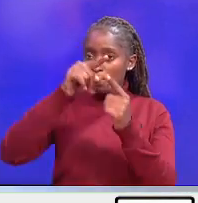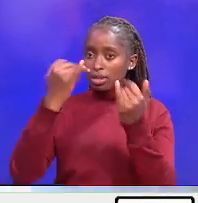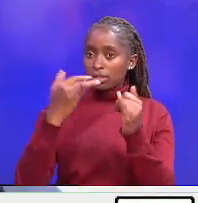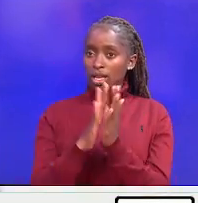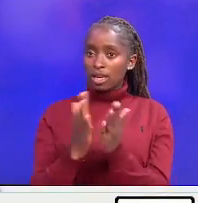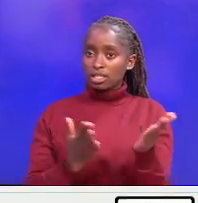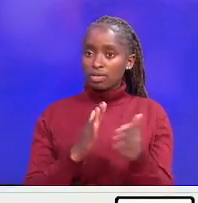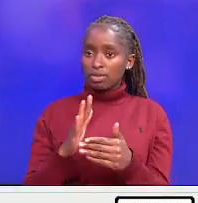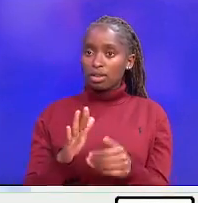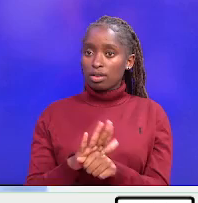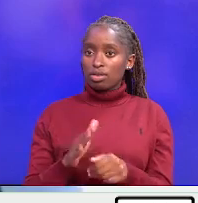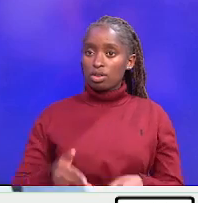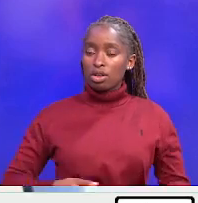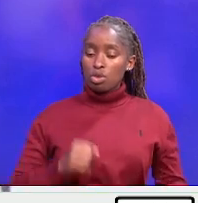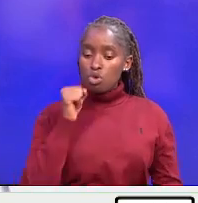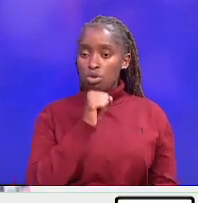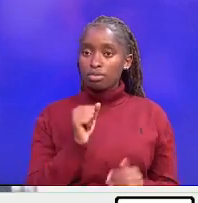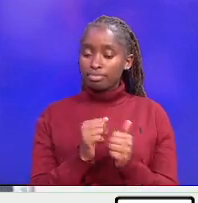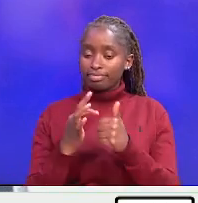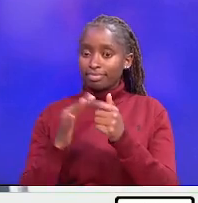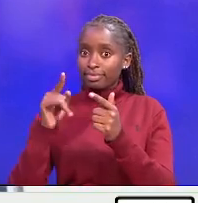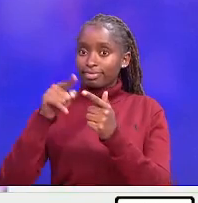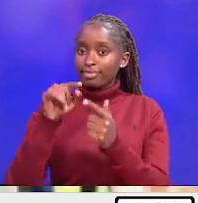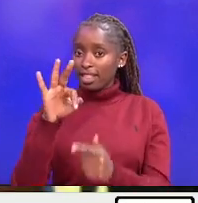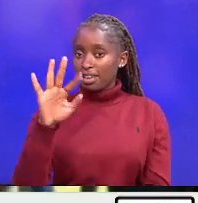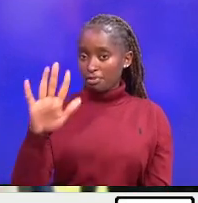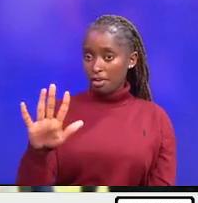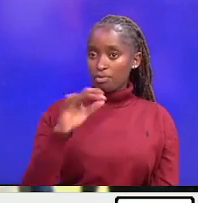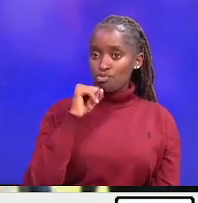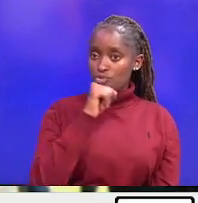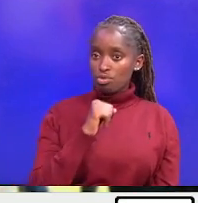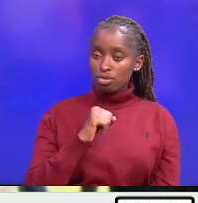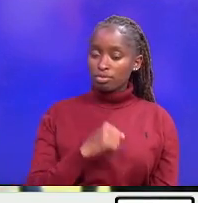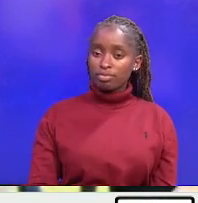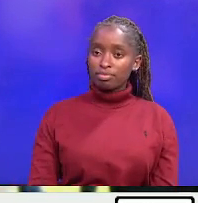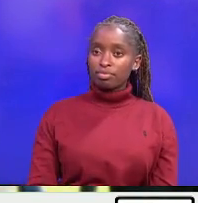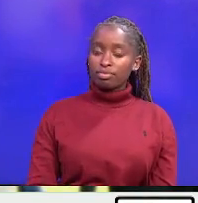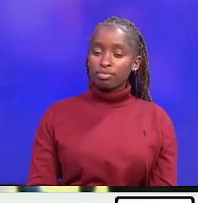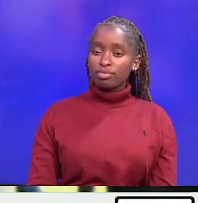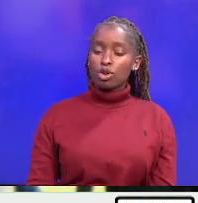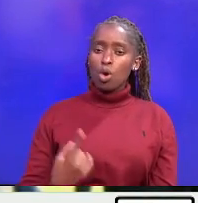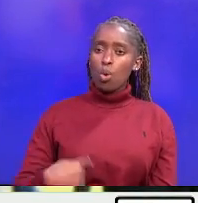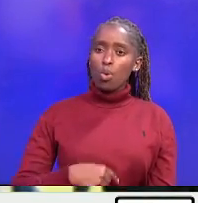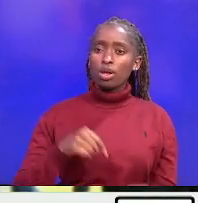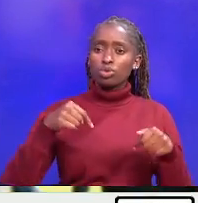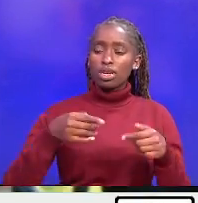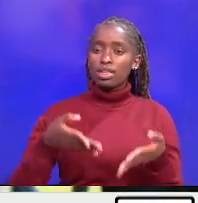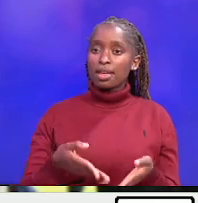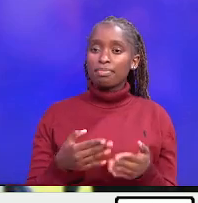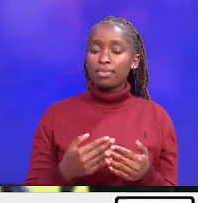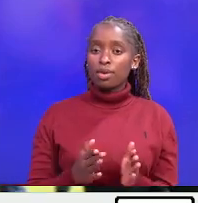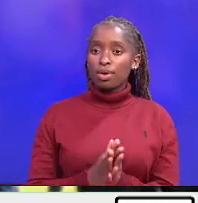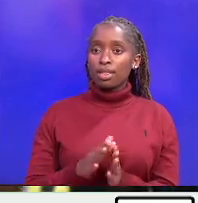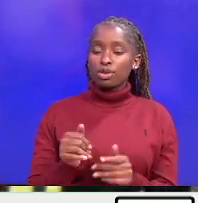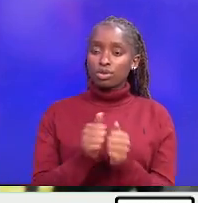wote wenye umri wa miaka 18 hadi 35. We're here today to enjoy the facility with the